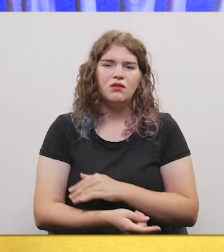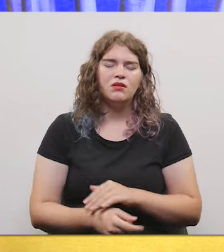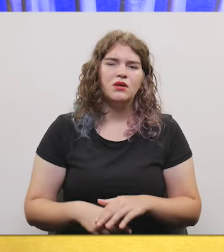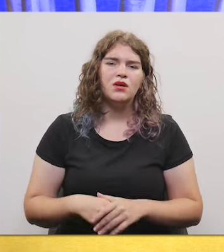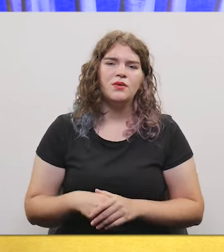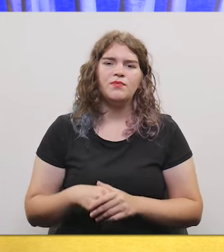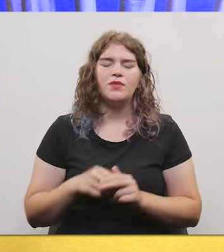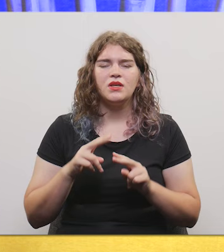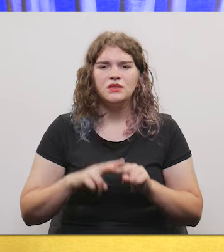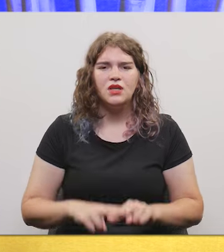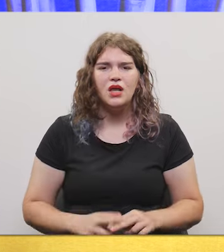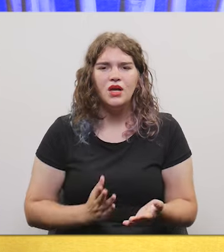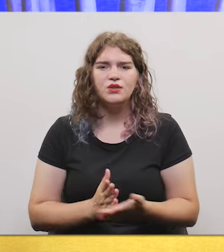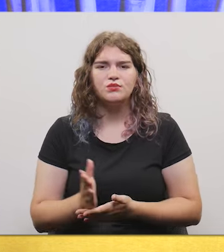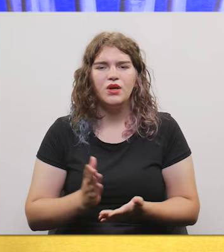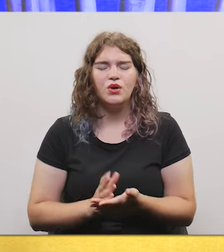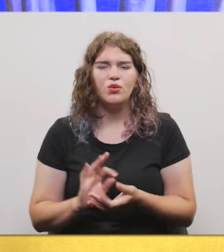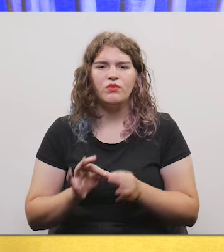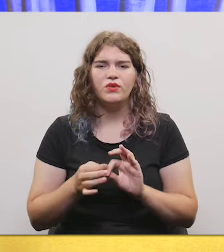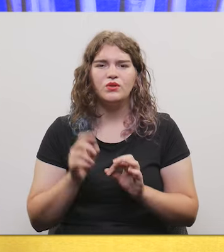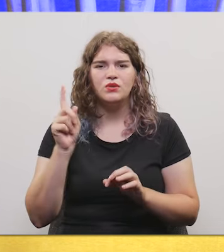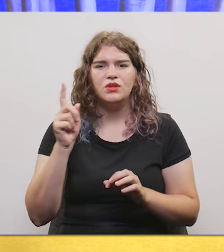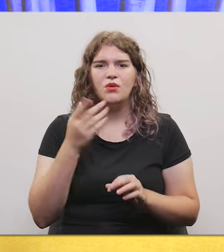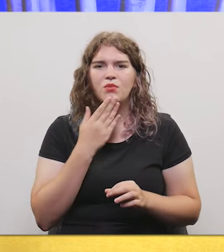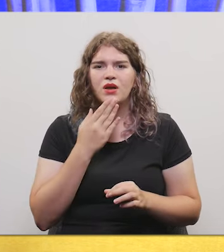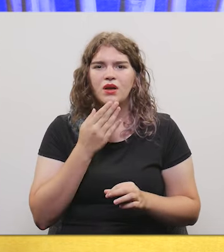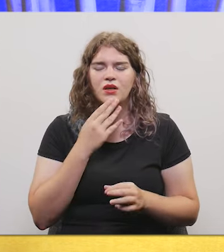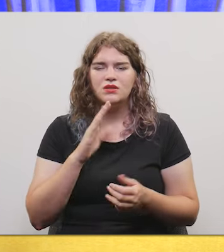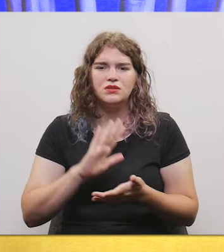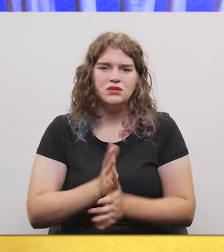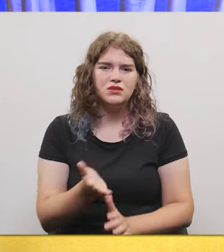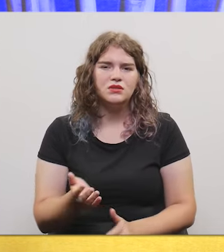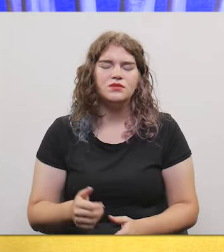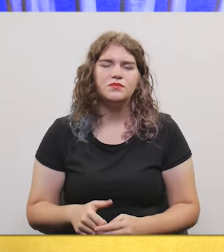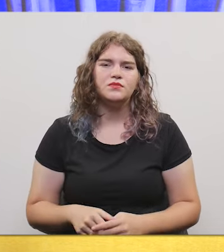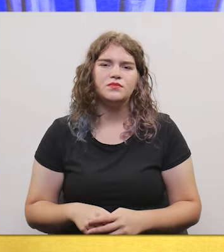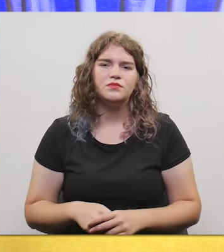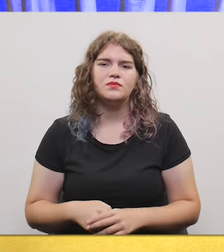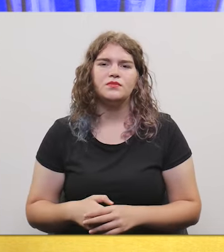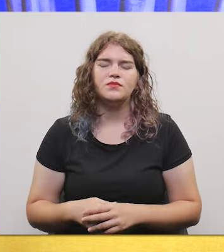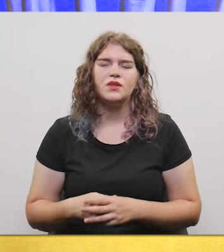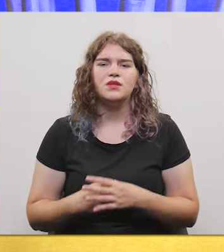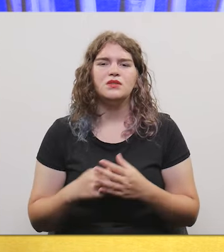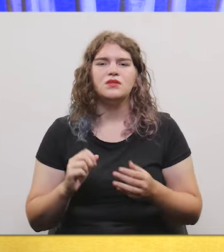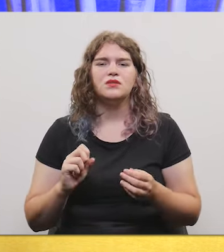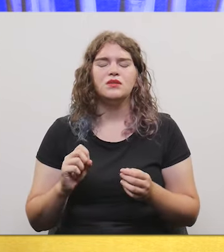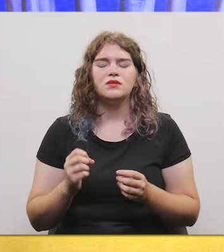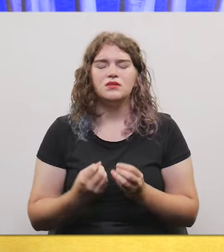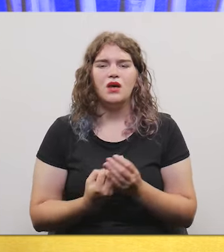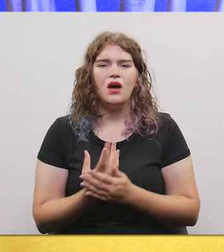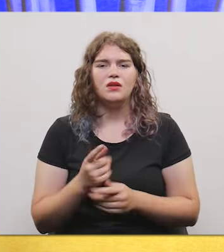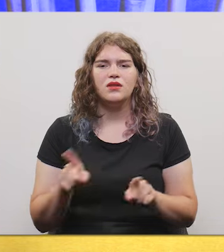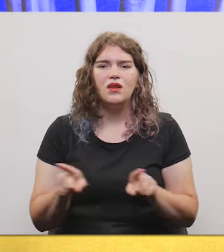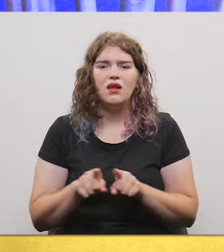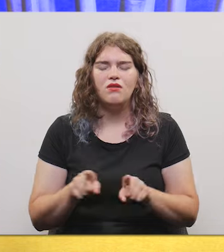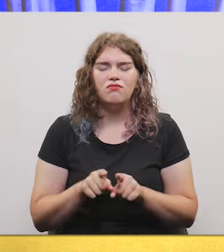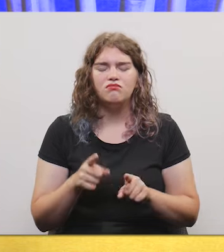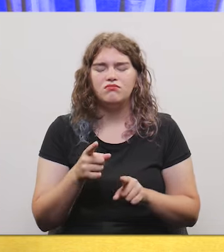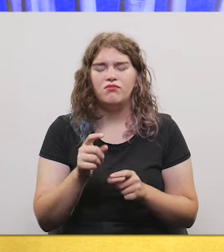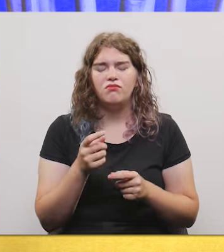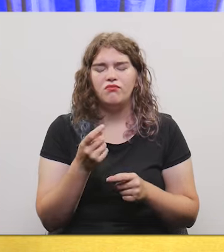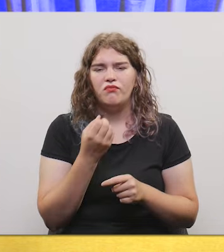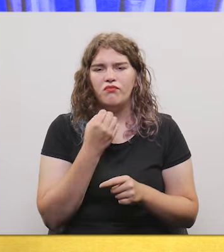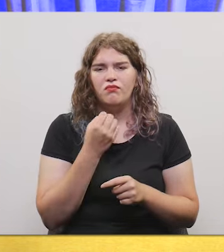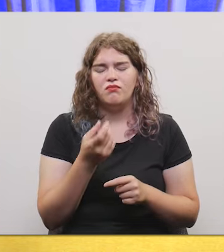stricăciune adâncă. Să lași mereu cuvântul tău păcatul să-l stârpească, să-l ardă